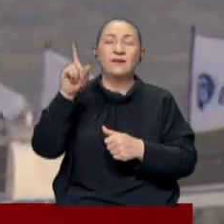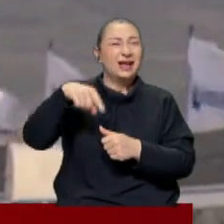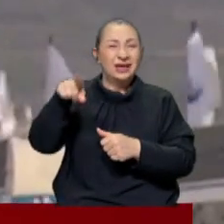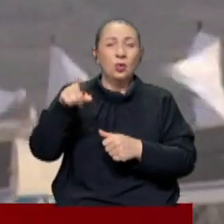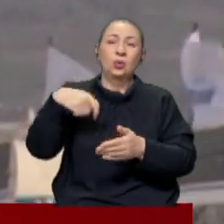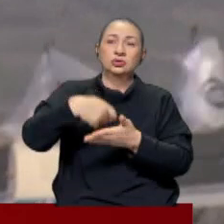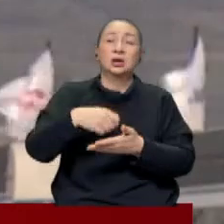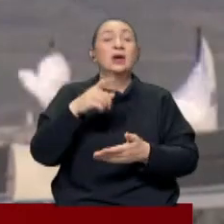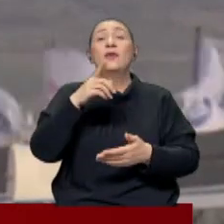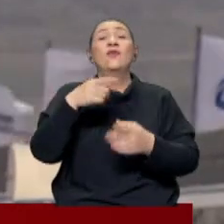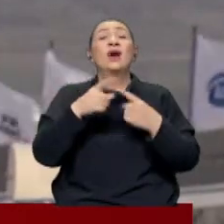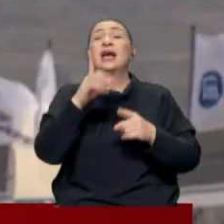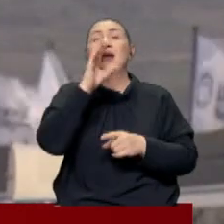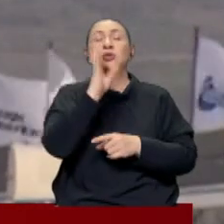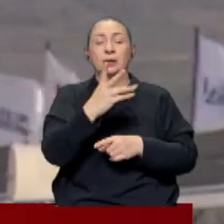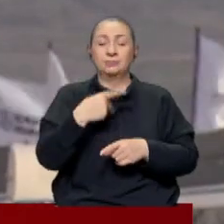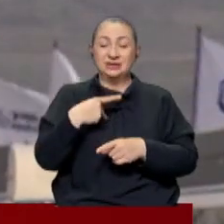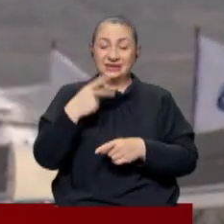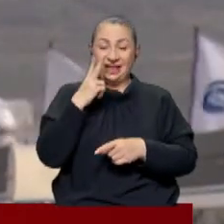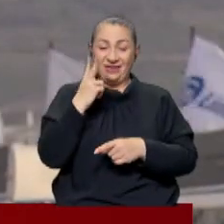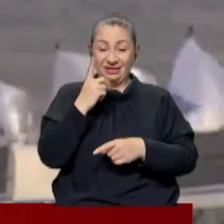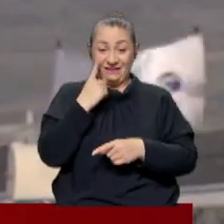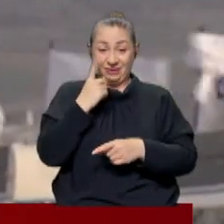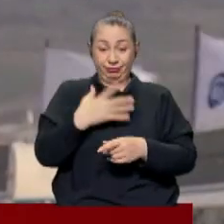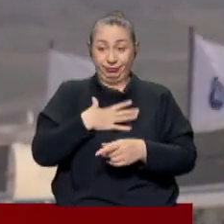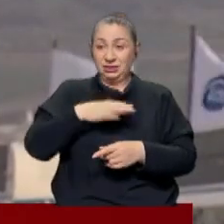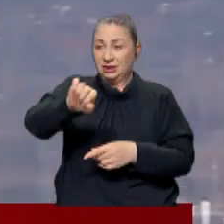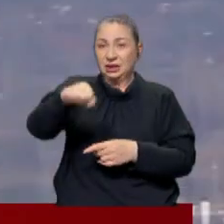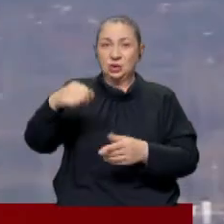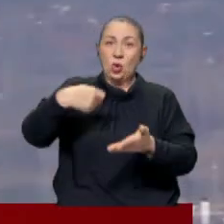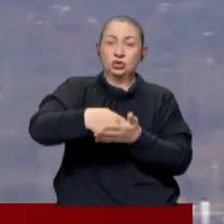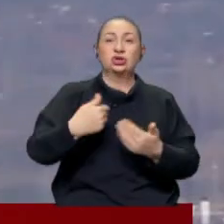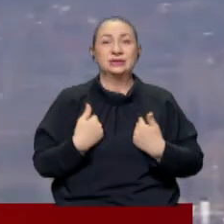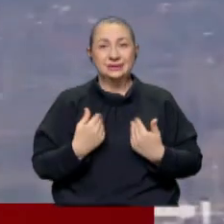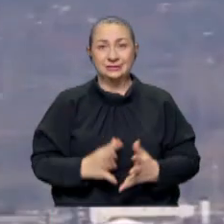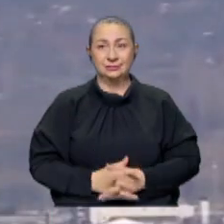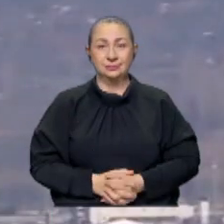Farkı kim ödeyecek? Onu bizler devletin kasasından biz ödeyeceğiz.